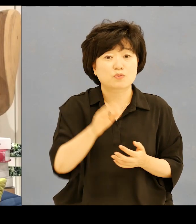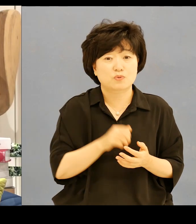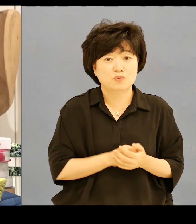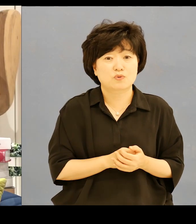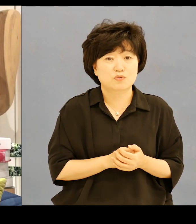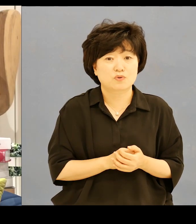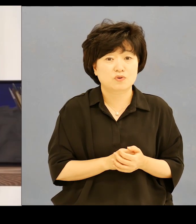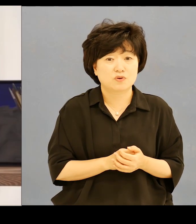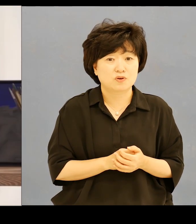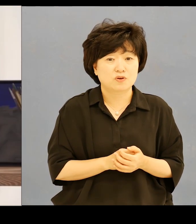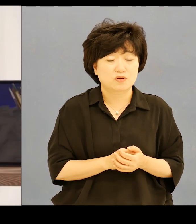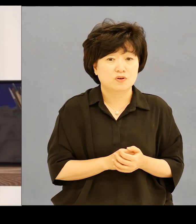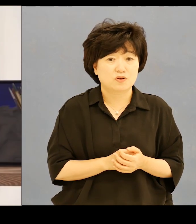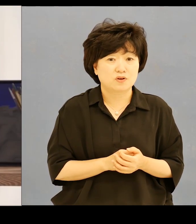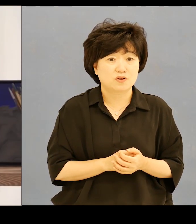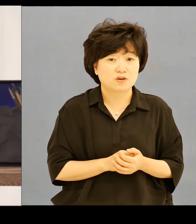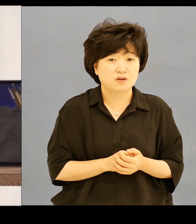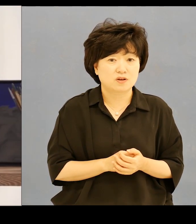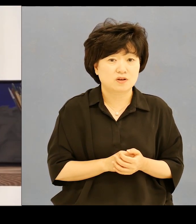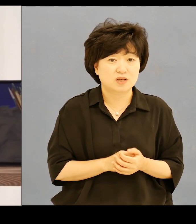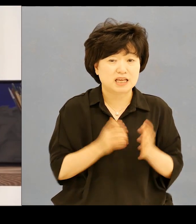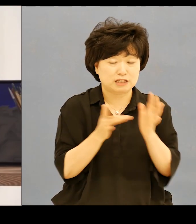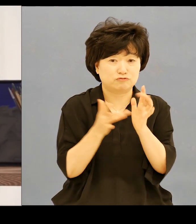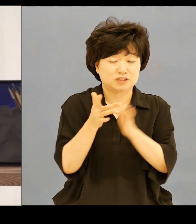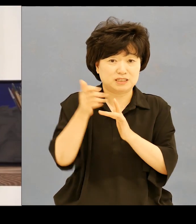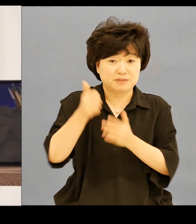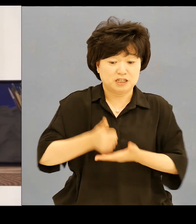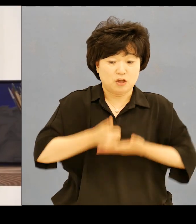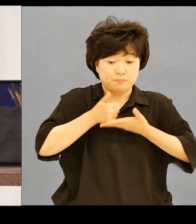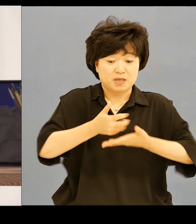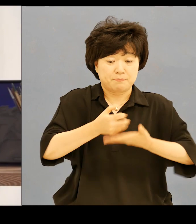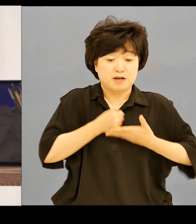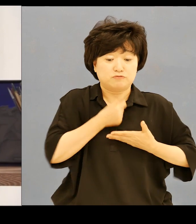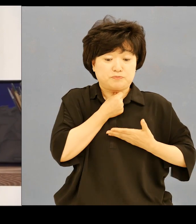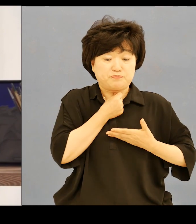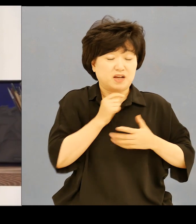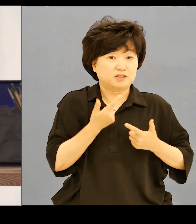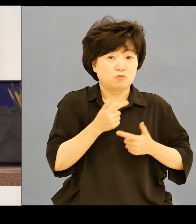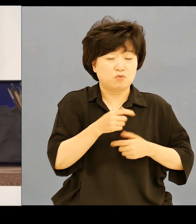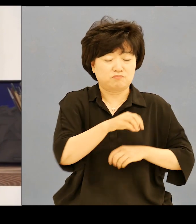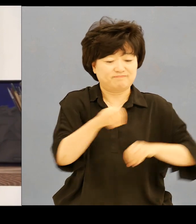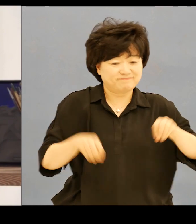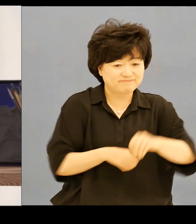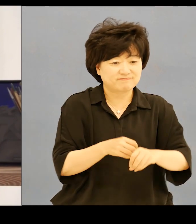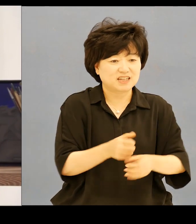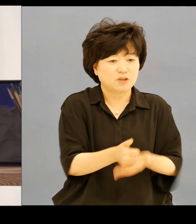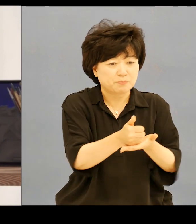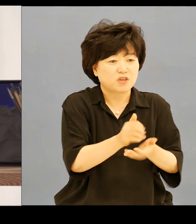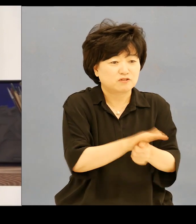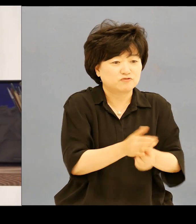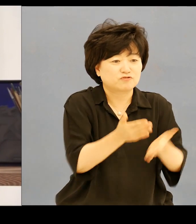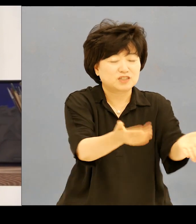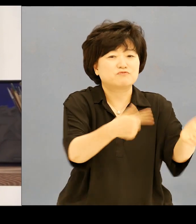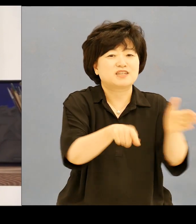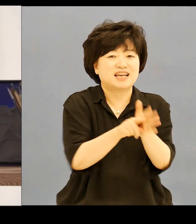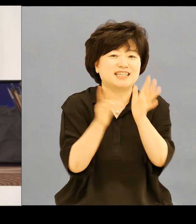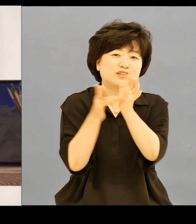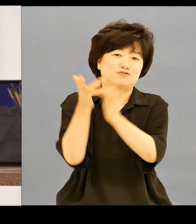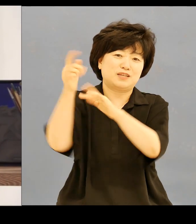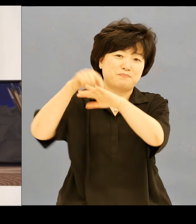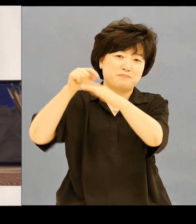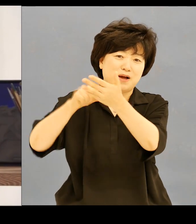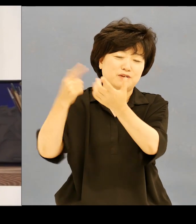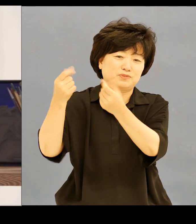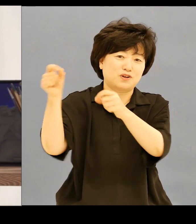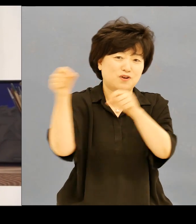앞으로도 정말 그 인자가 섬김을 받기 위해서가 아니라 섬김을 주러 온 그 예수님 마음처럼 그렇게 꼭